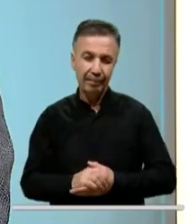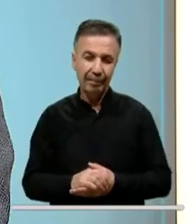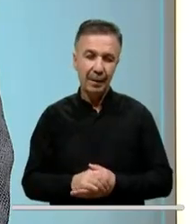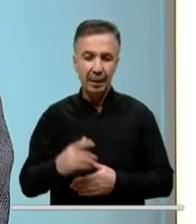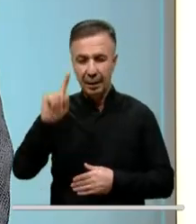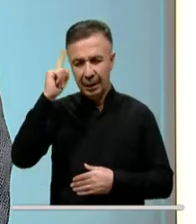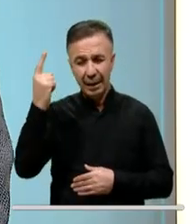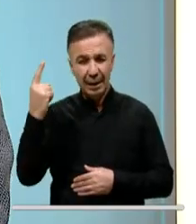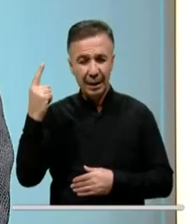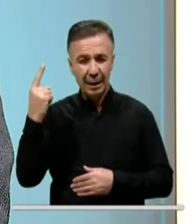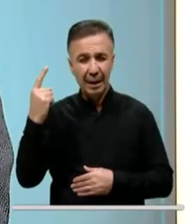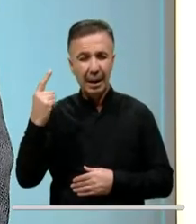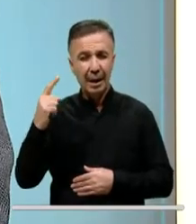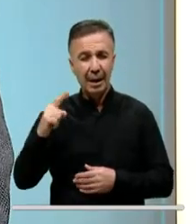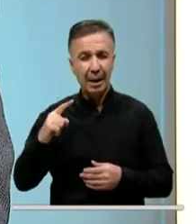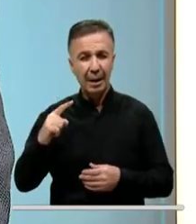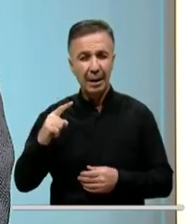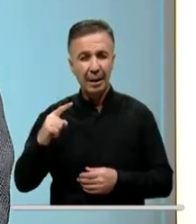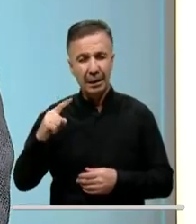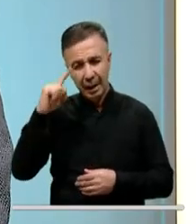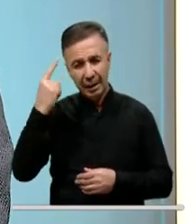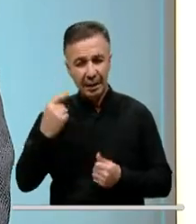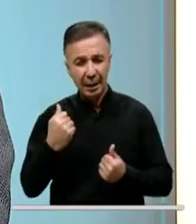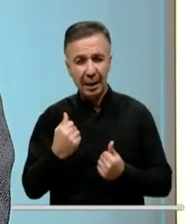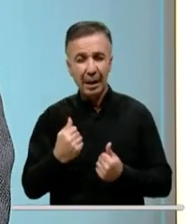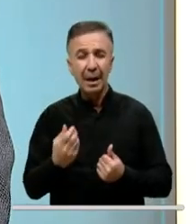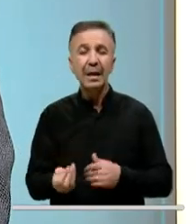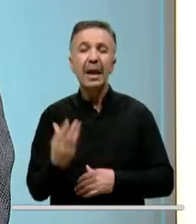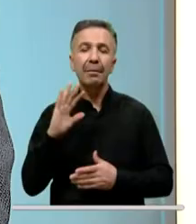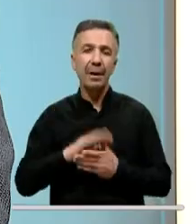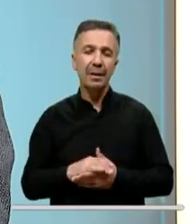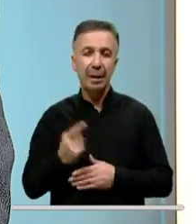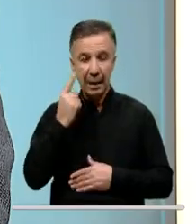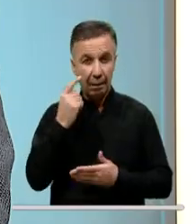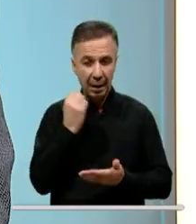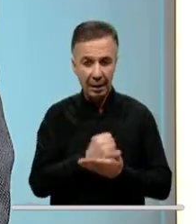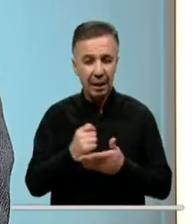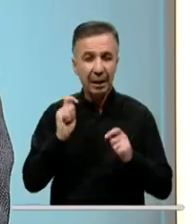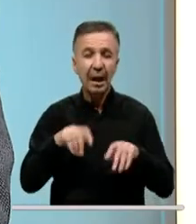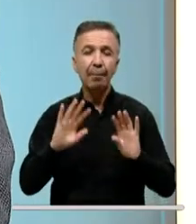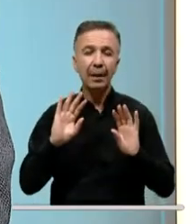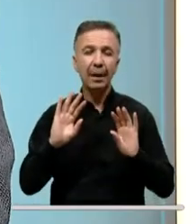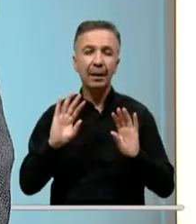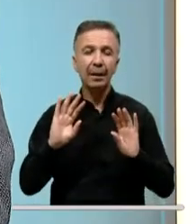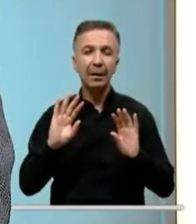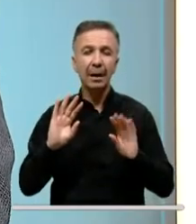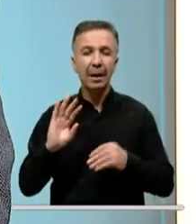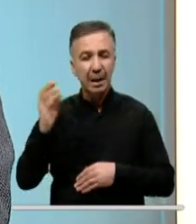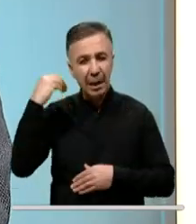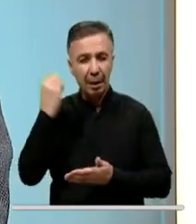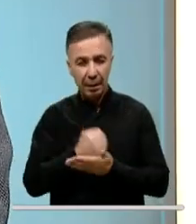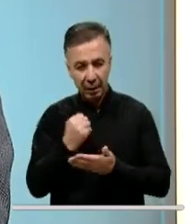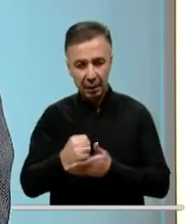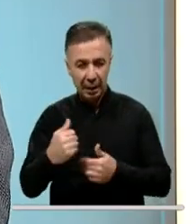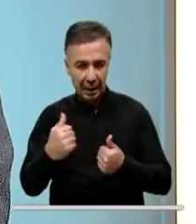sadece tek başına yeterli değildir. Resmi nikah yapmadan kıyılan dini nikahlar eşler